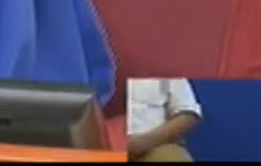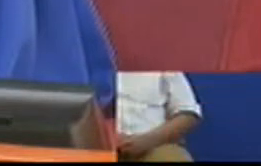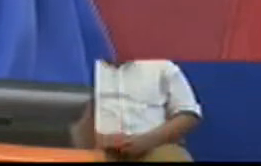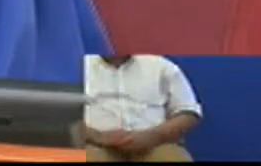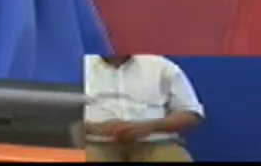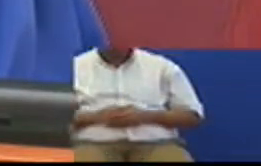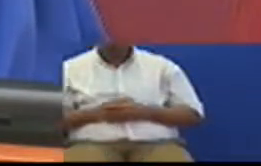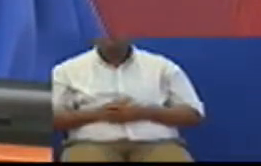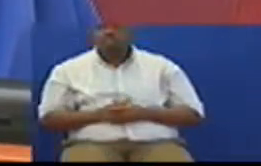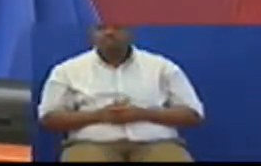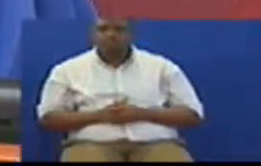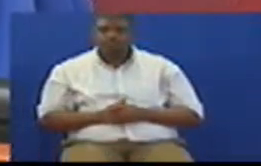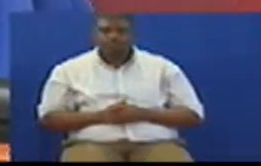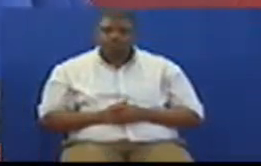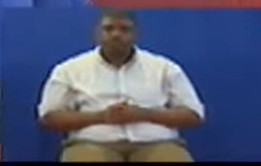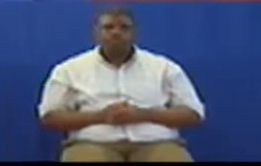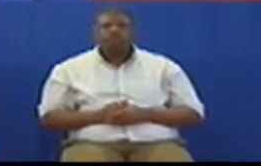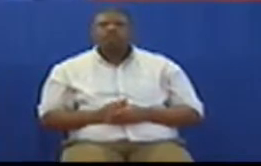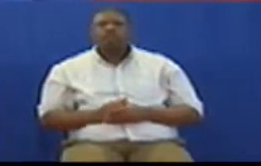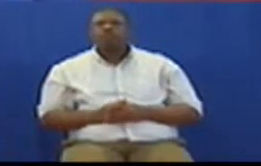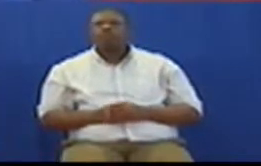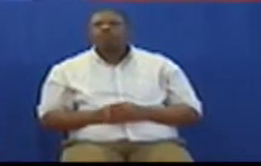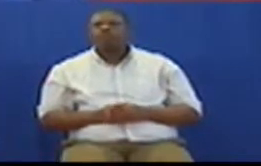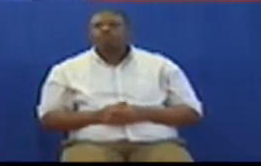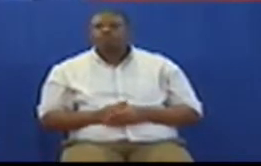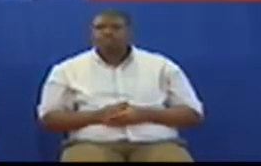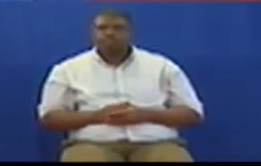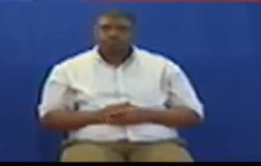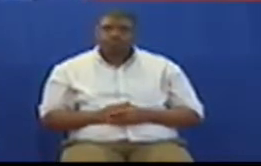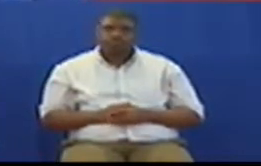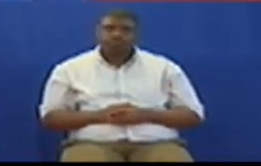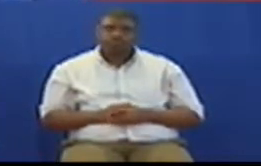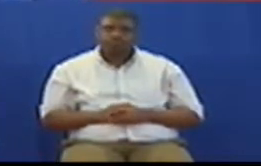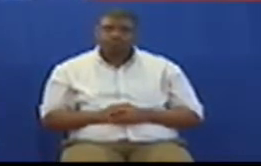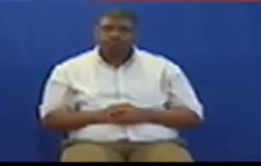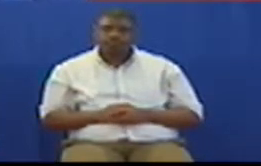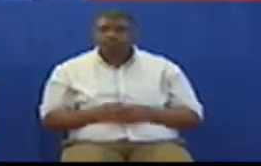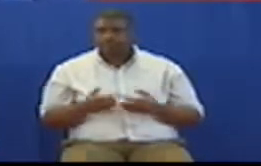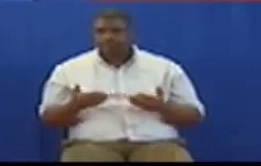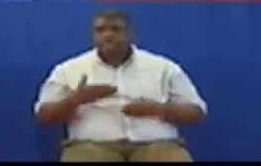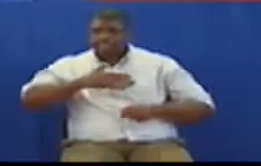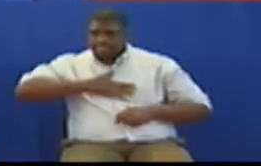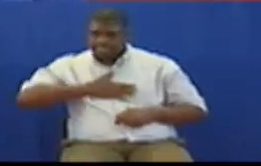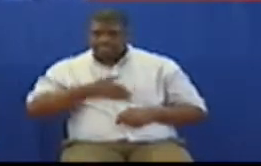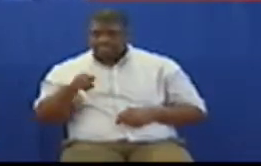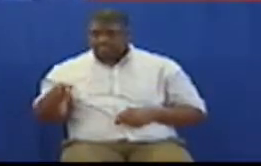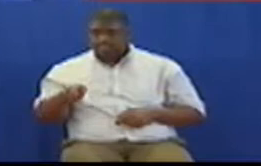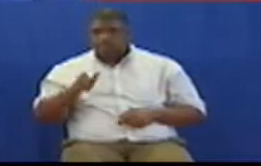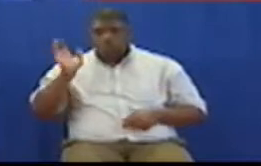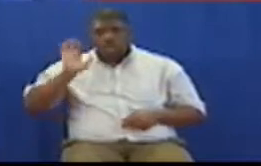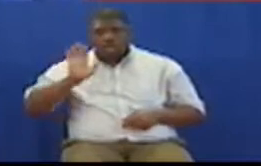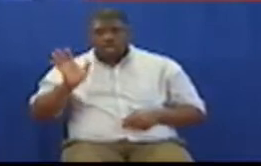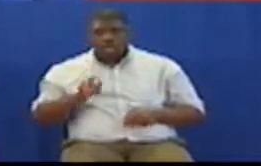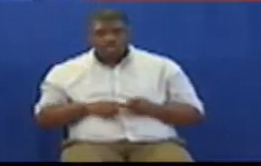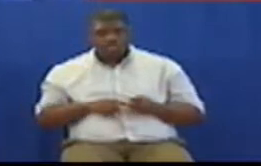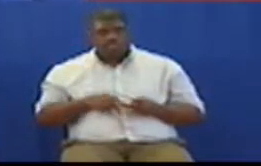Tunajua bado tuko nawe na utachangia bado budget hii inavyoendelea, lakini ni katika kuendelea kutuaga. We